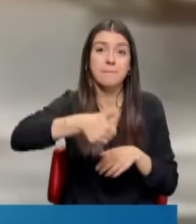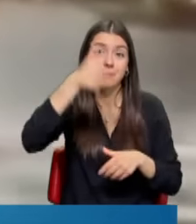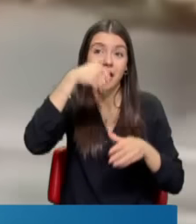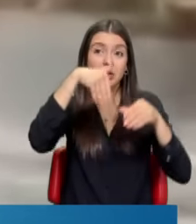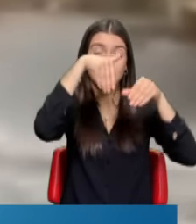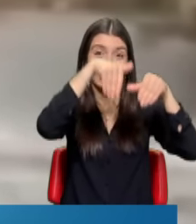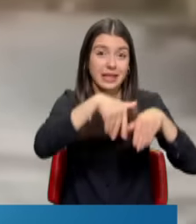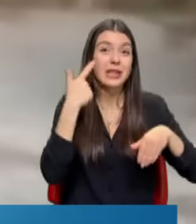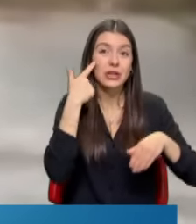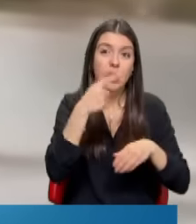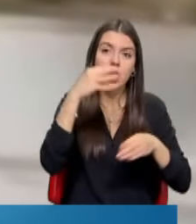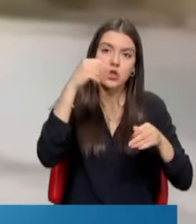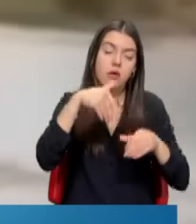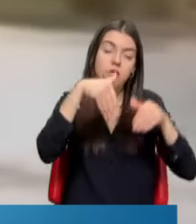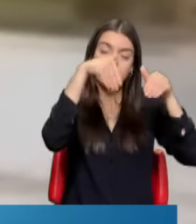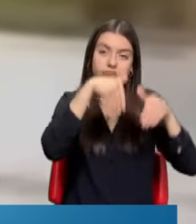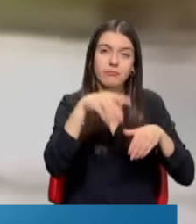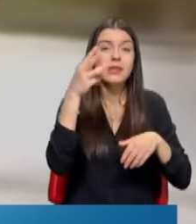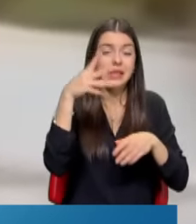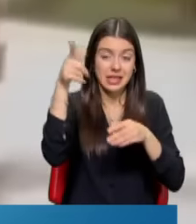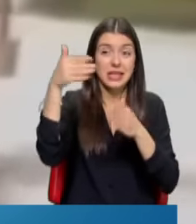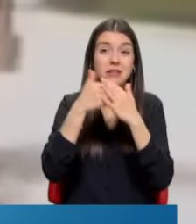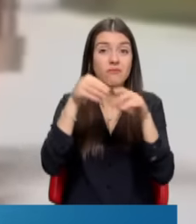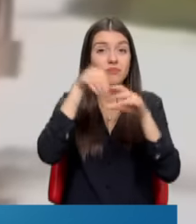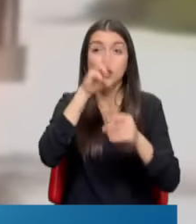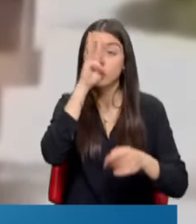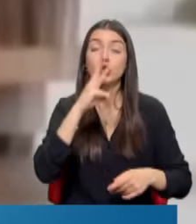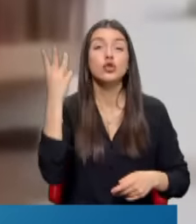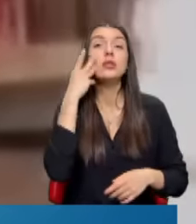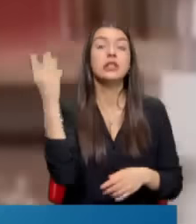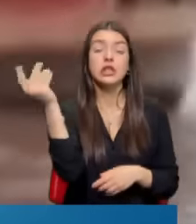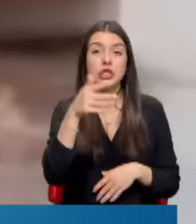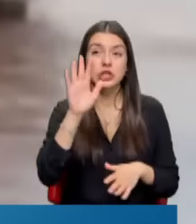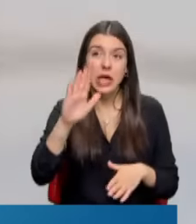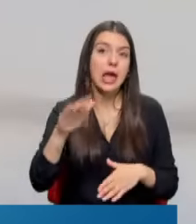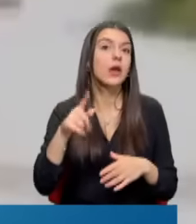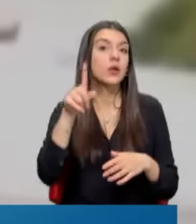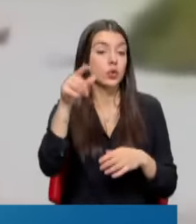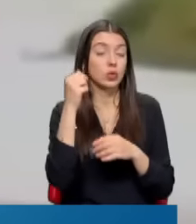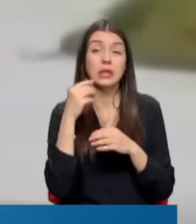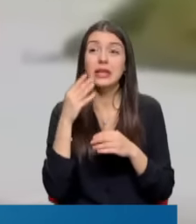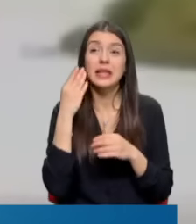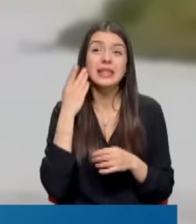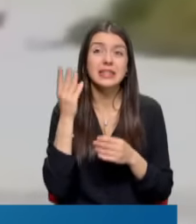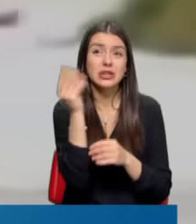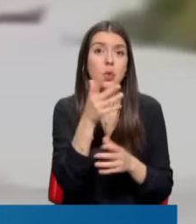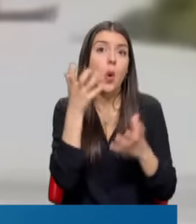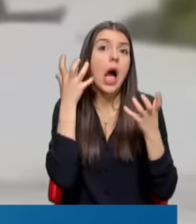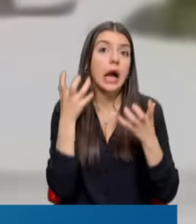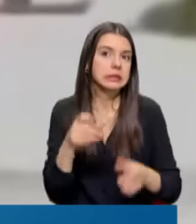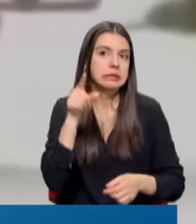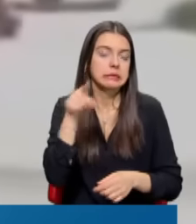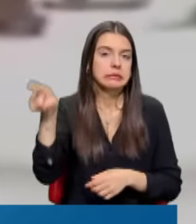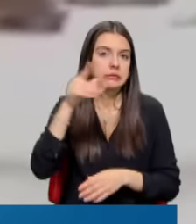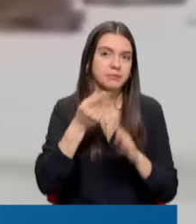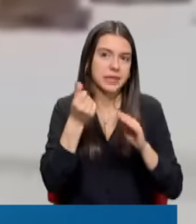açıldı. Teknenin içinde yaklaşık 300 kişi vardı. Bu sayı teknenin yük ve yolcu kapasitesinin çok çok